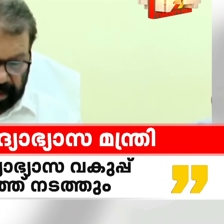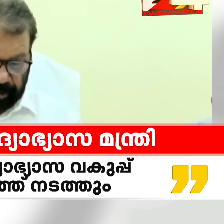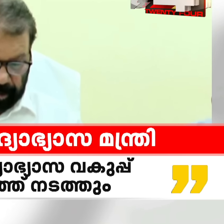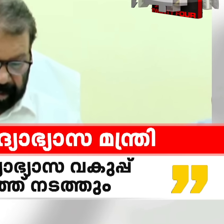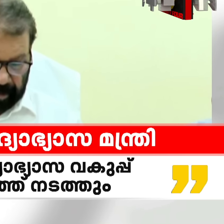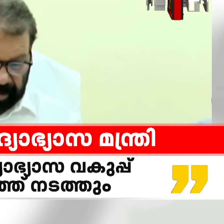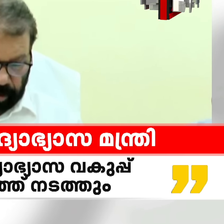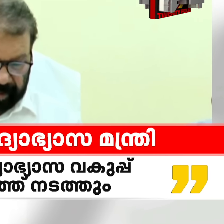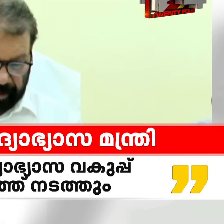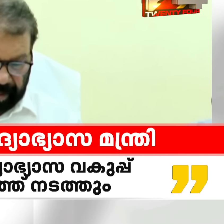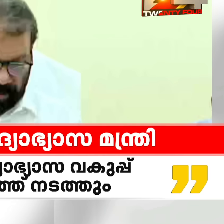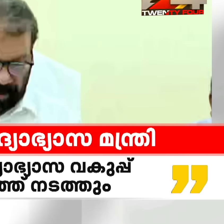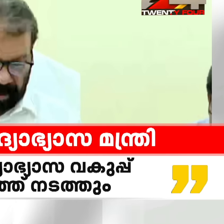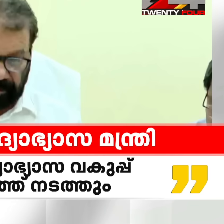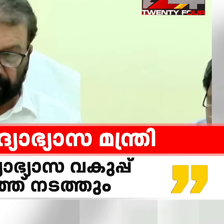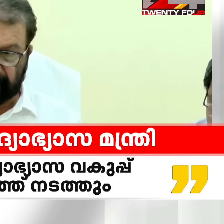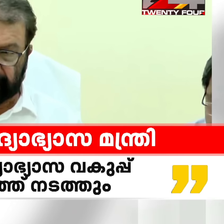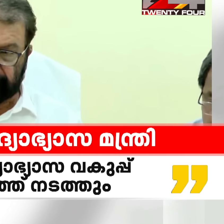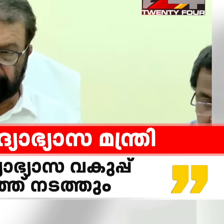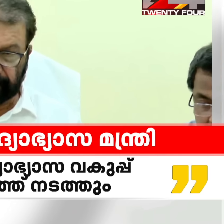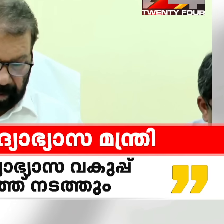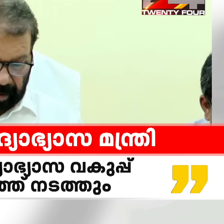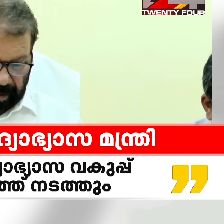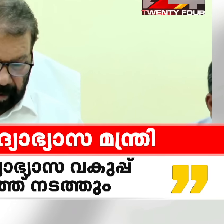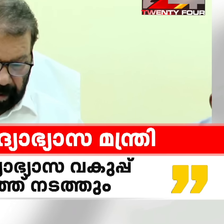കുട്ടികൾക്ക് പൊതുവിദ്യാഭ്യാസ വകുപ്പ് വഴി പാഠപുസ്തകങ്ങൾ ലഭ്യമാക്കി.